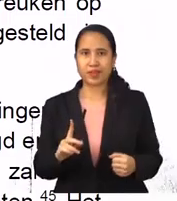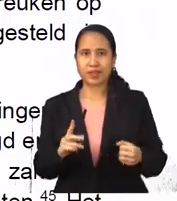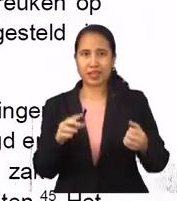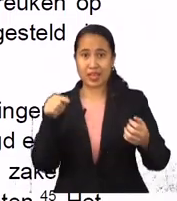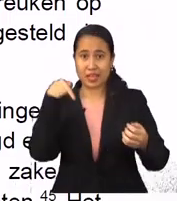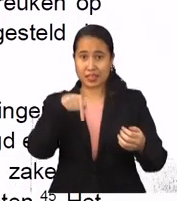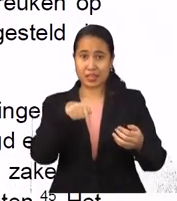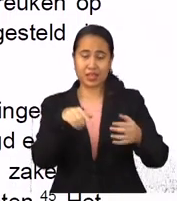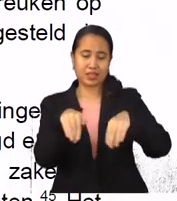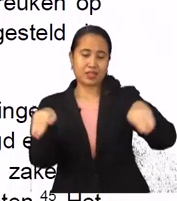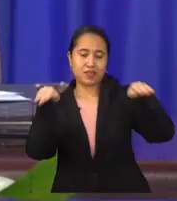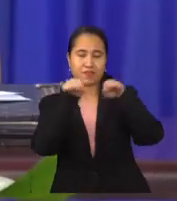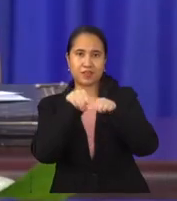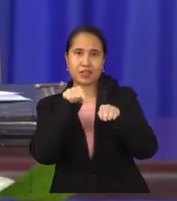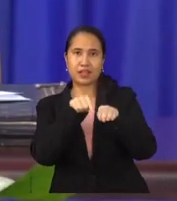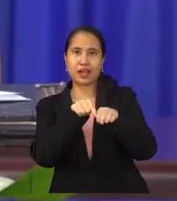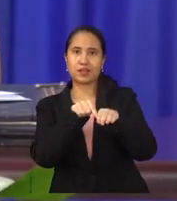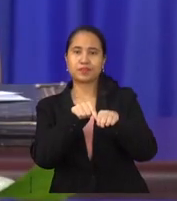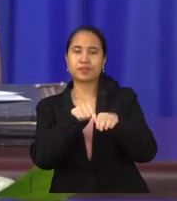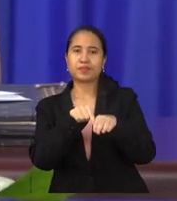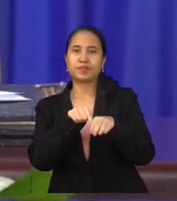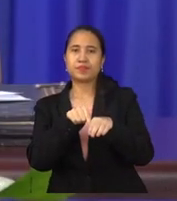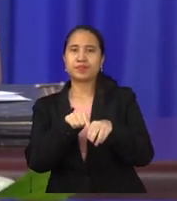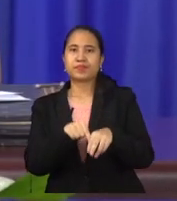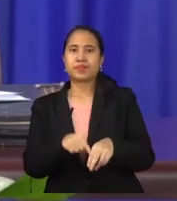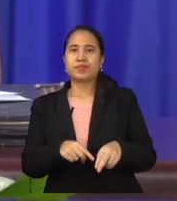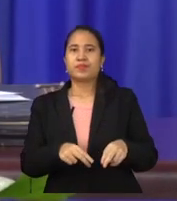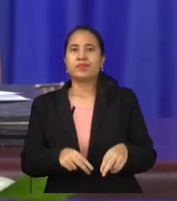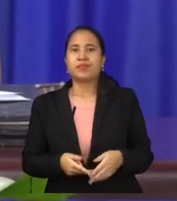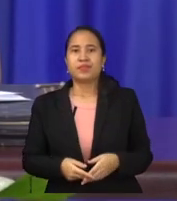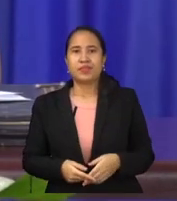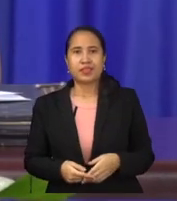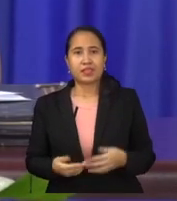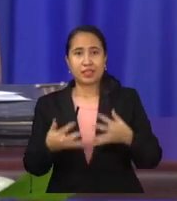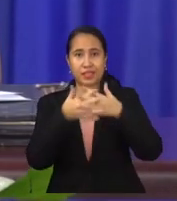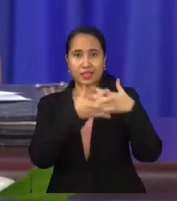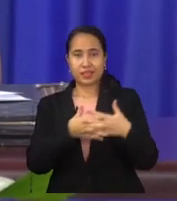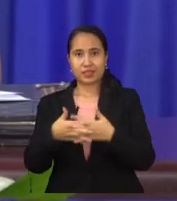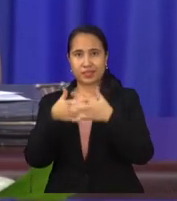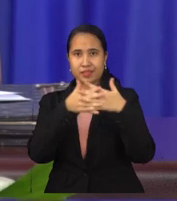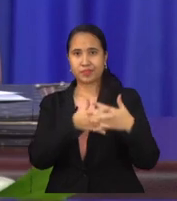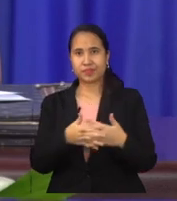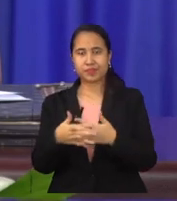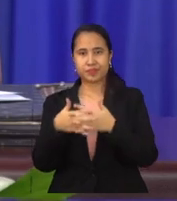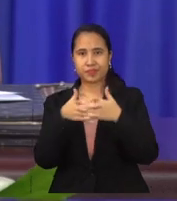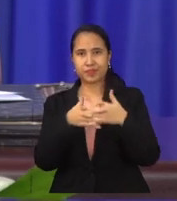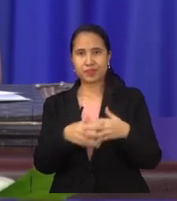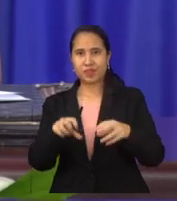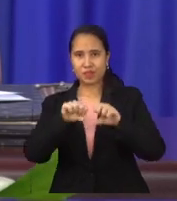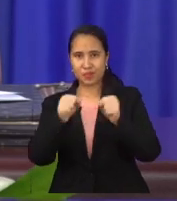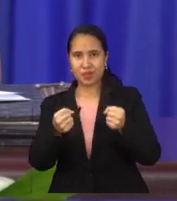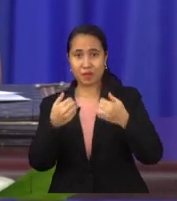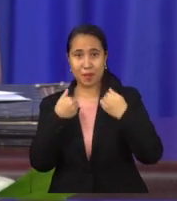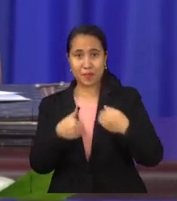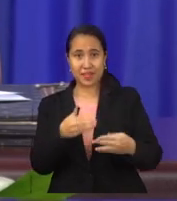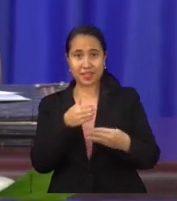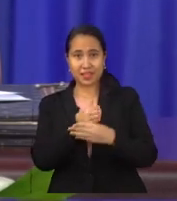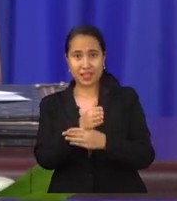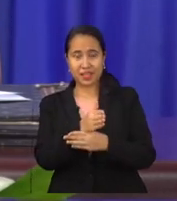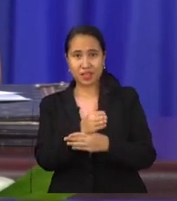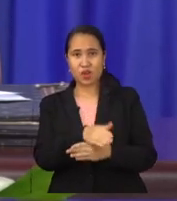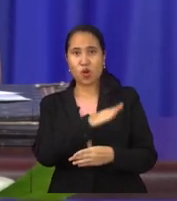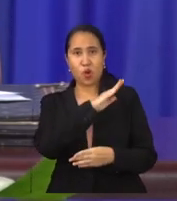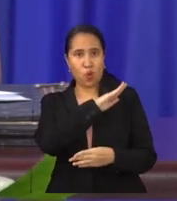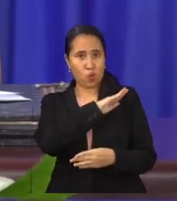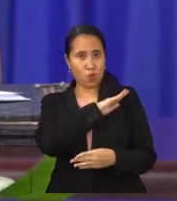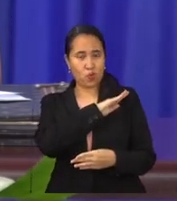verdragen. Immers houdt het Inter-Amerikaanse Hof staten wel verantwoordelijk voor schendingen van mensenrechten, ook al